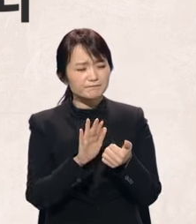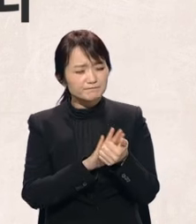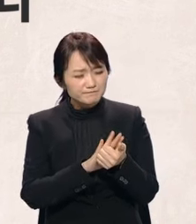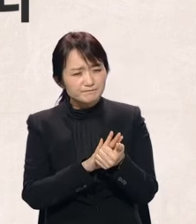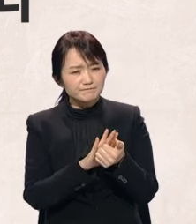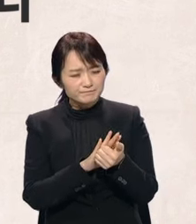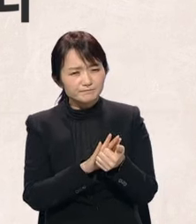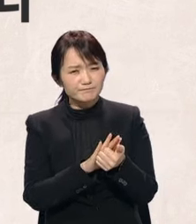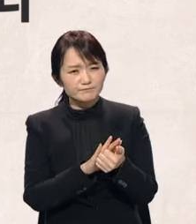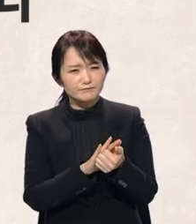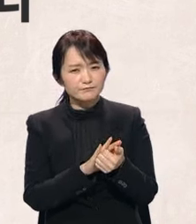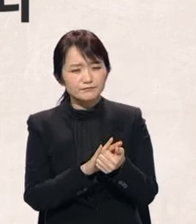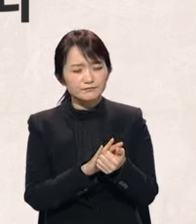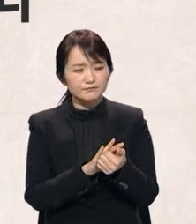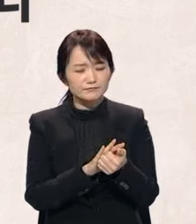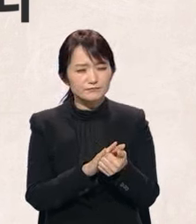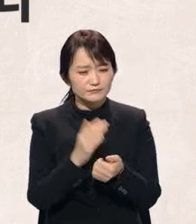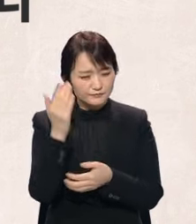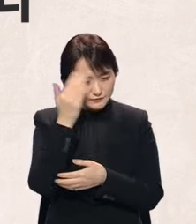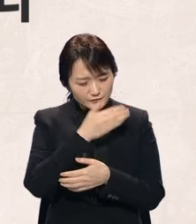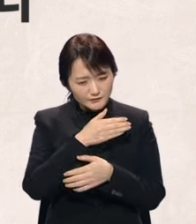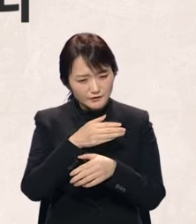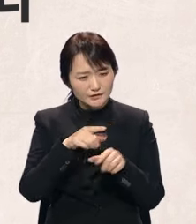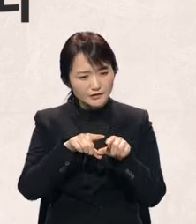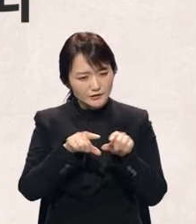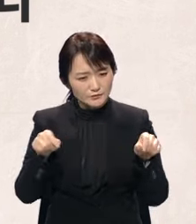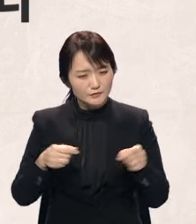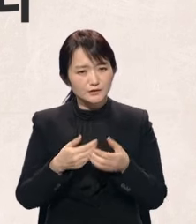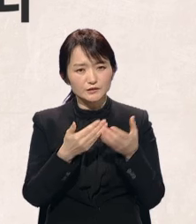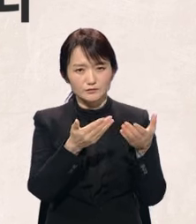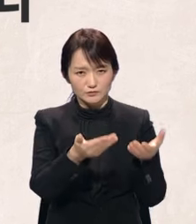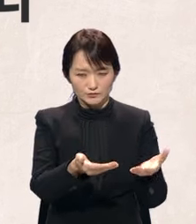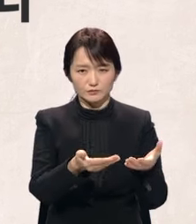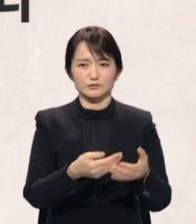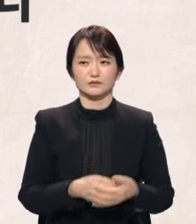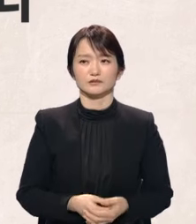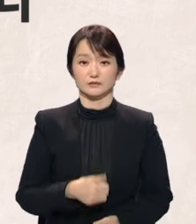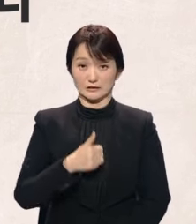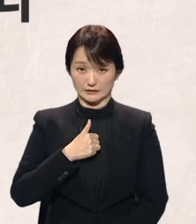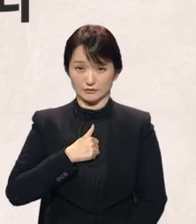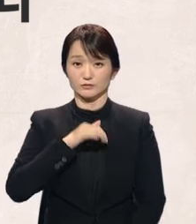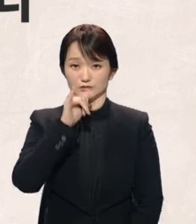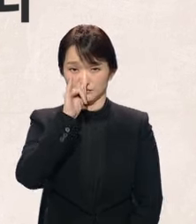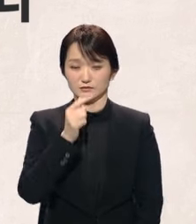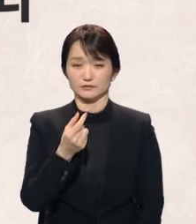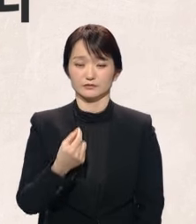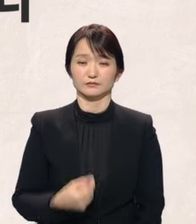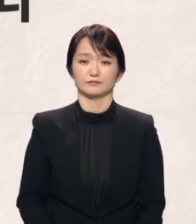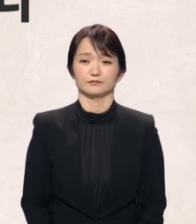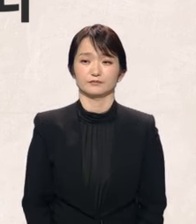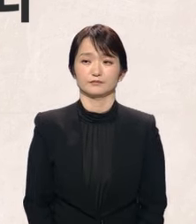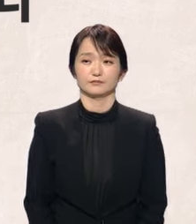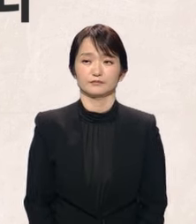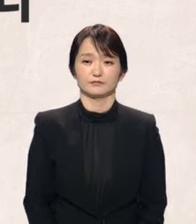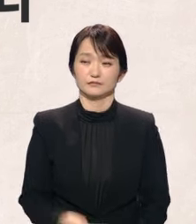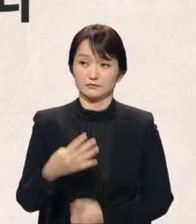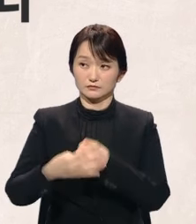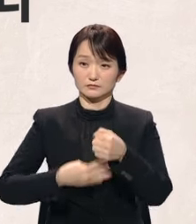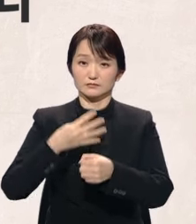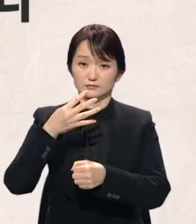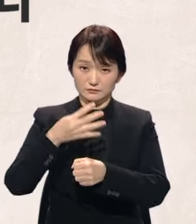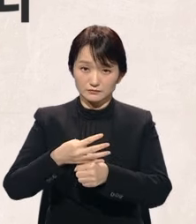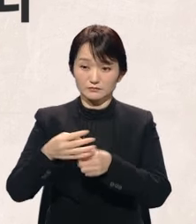청결한 음식을 갖다가 제공한다라고 하는 그런 나름대로의 그 어떤 자부심이 있었던 것 같아요. 그래서 뭐 한 4년 동안